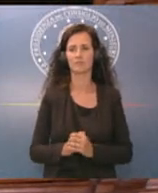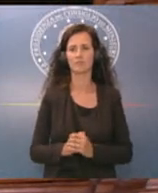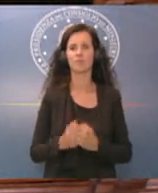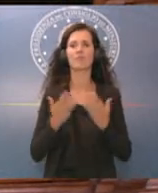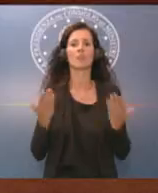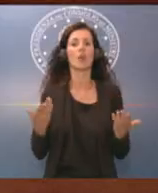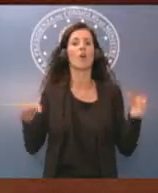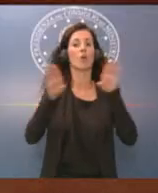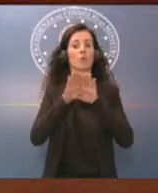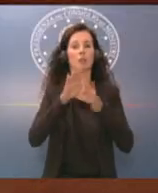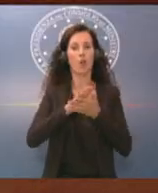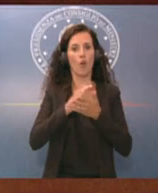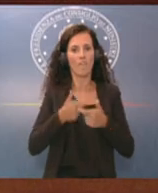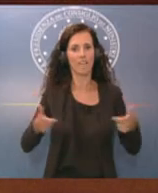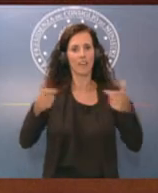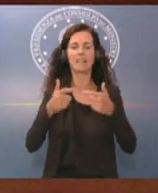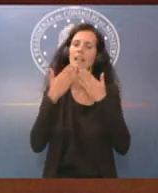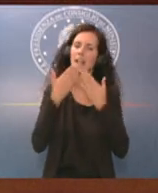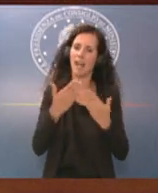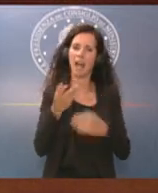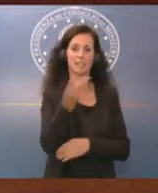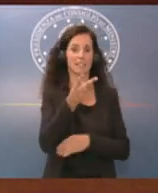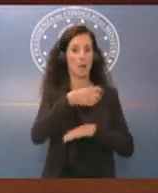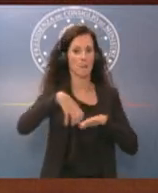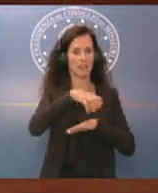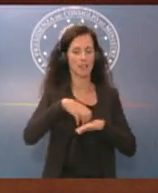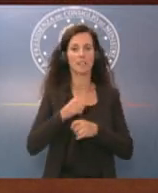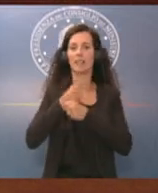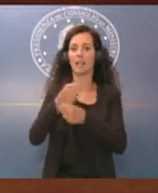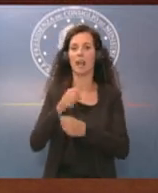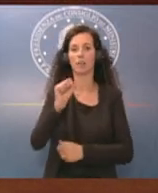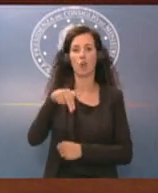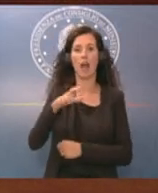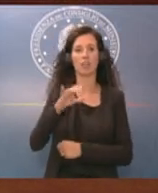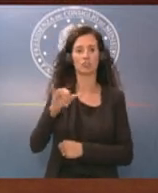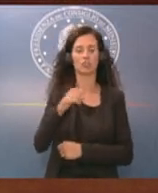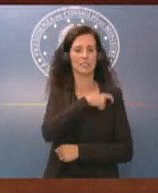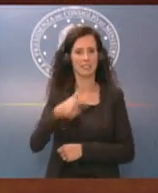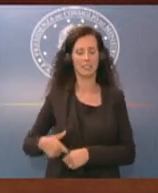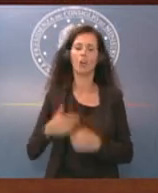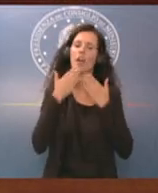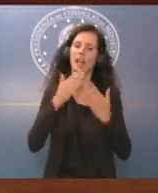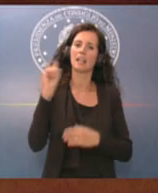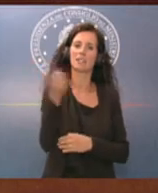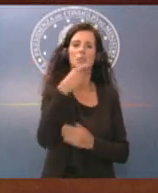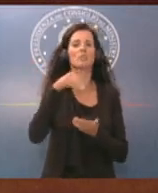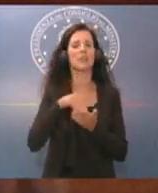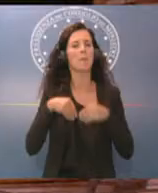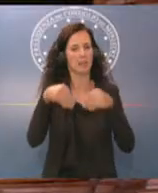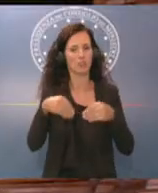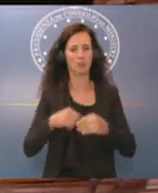Allora, chiudiamo la conferenza, ringrazio ancora i ministri, il delegato dell'ANCI, il sindaco, e grazie a tutti i partecipanti.